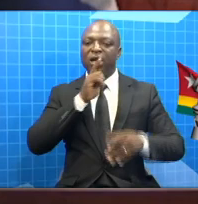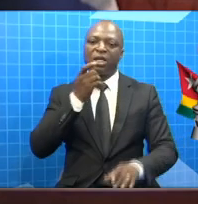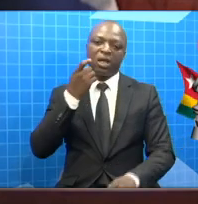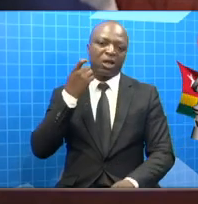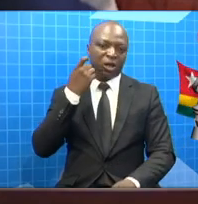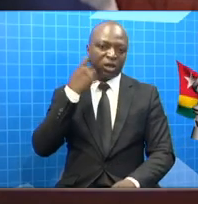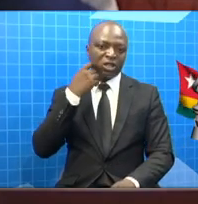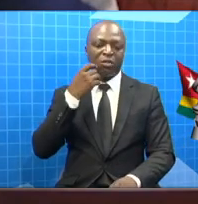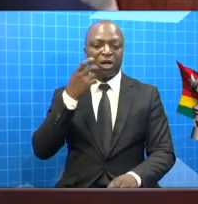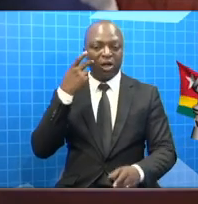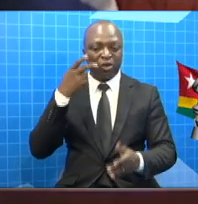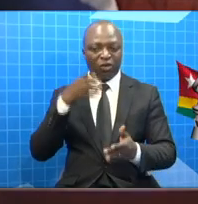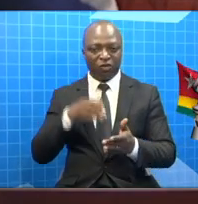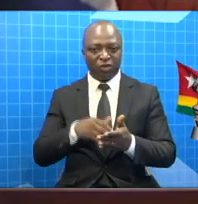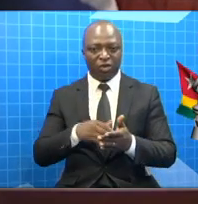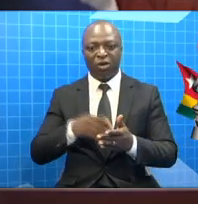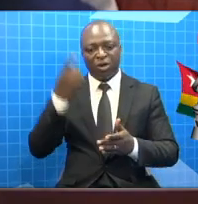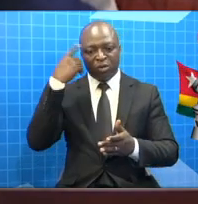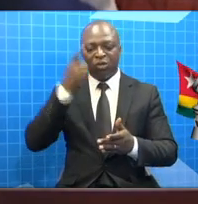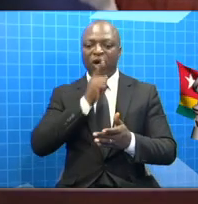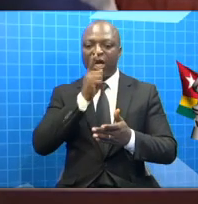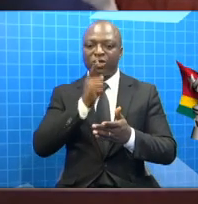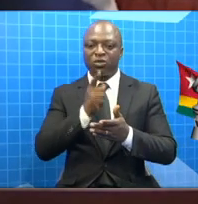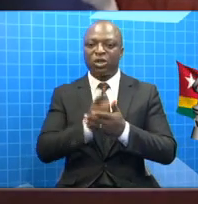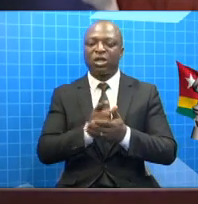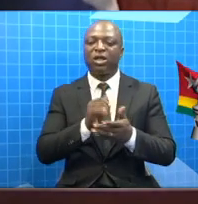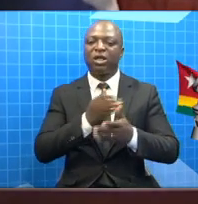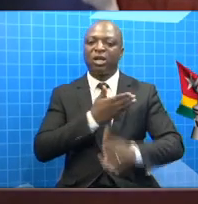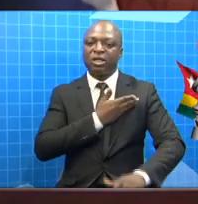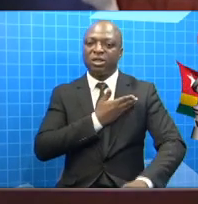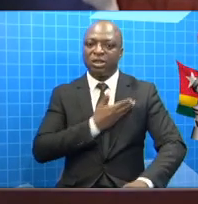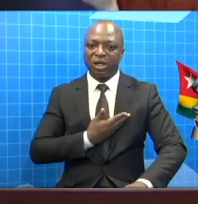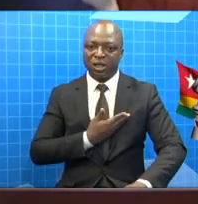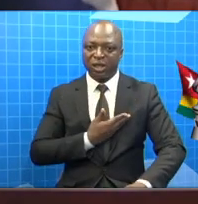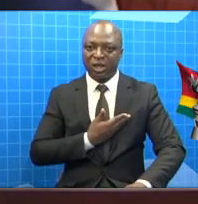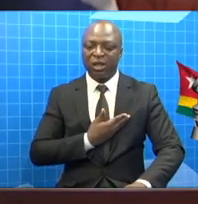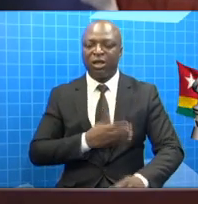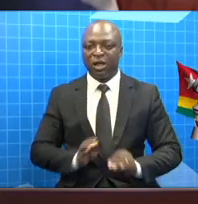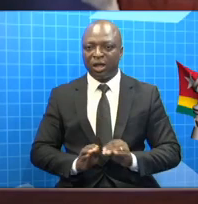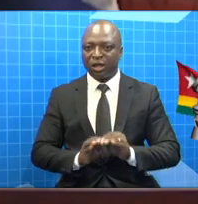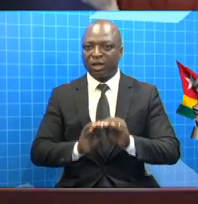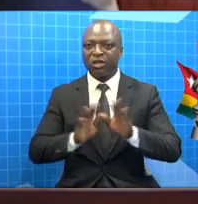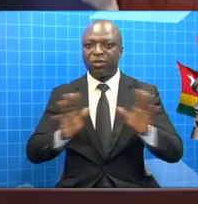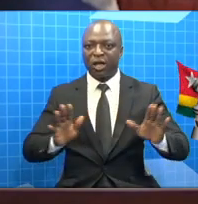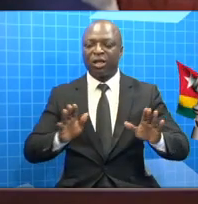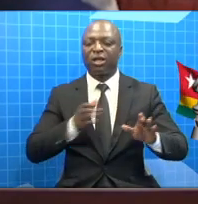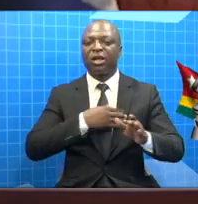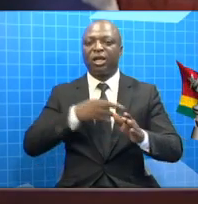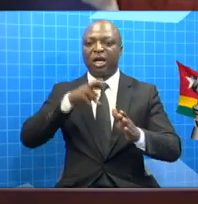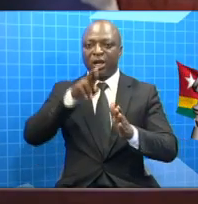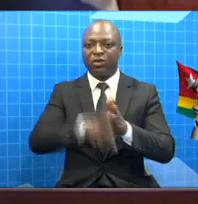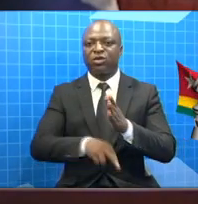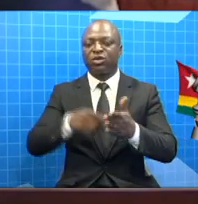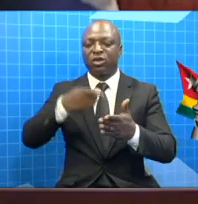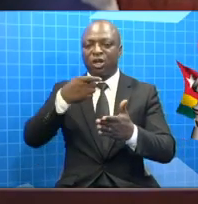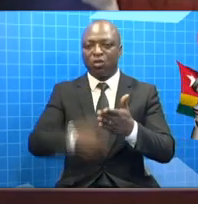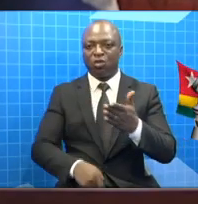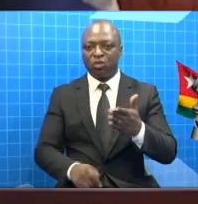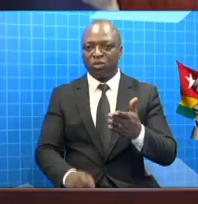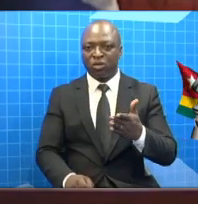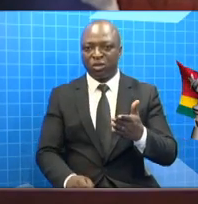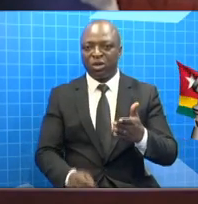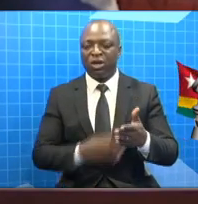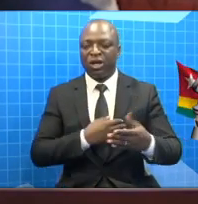revu pour assurer la célérité, la transparence et la réduction des coûts